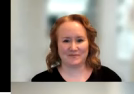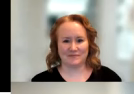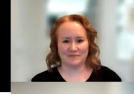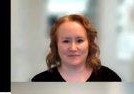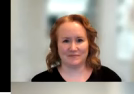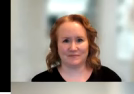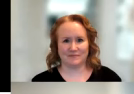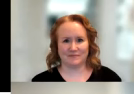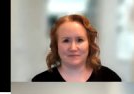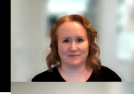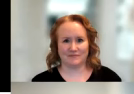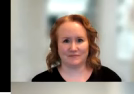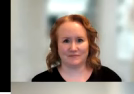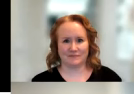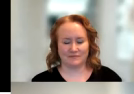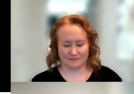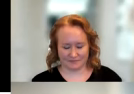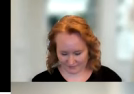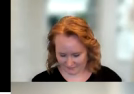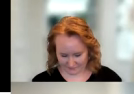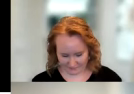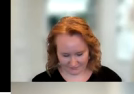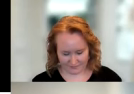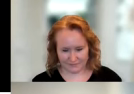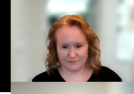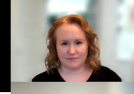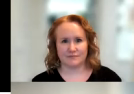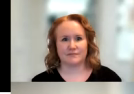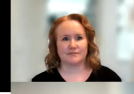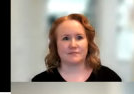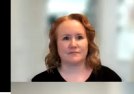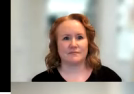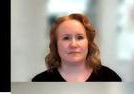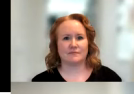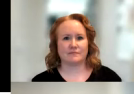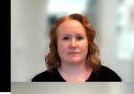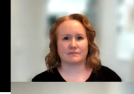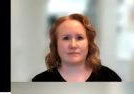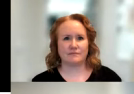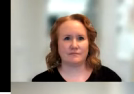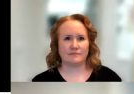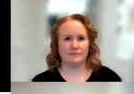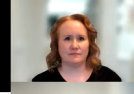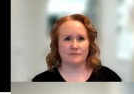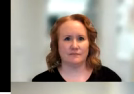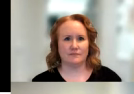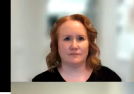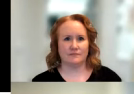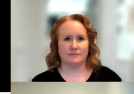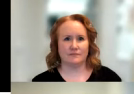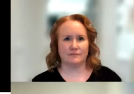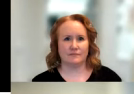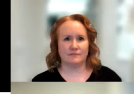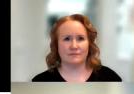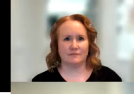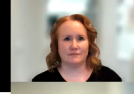posisjonen på dette også fra før. Det var jo også diskusjon I sted, men når det gjelder VAD så vi av den